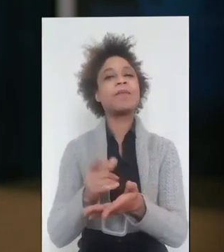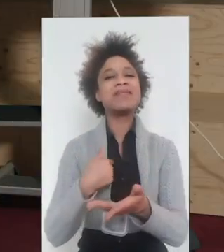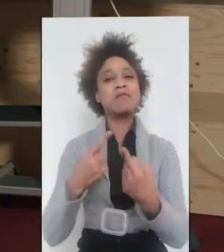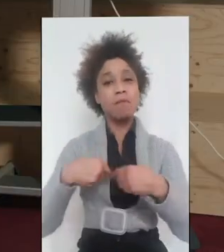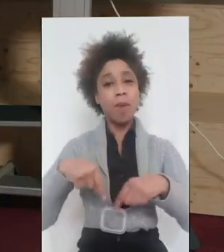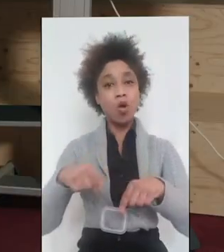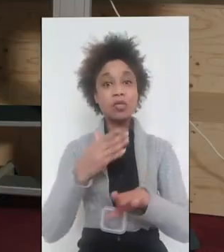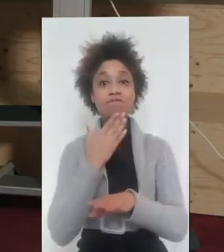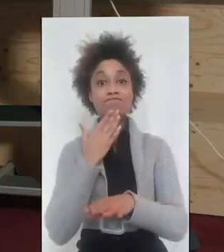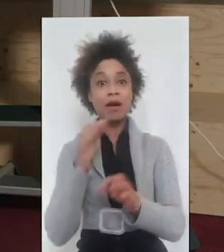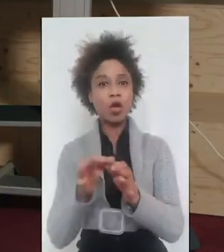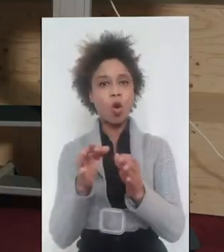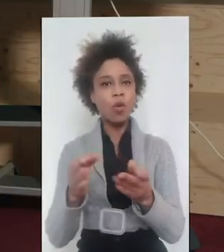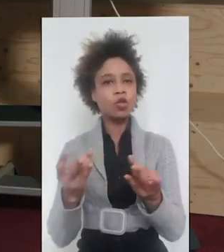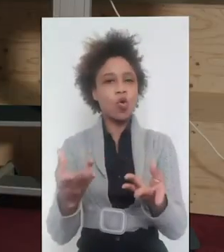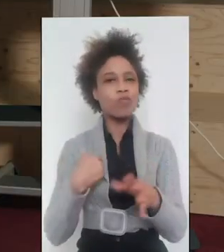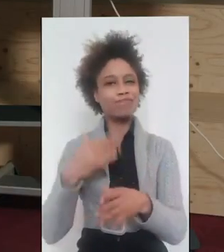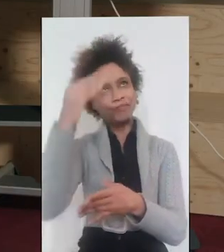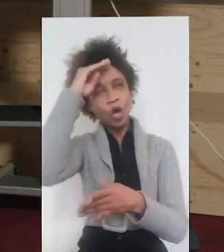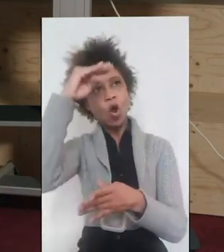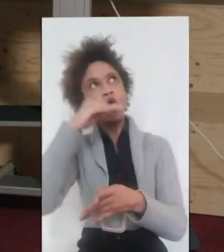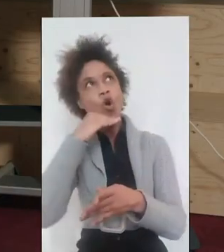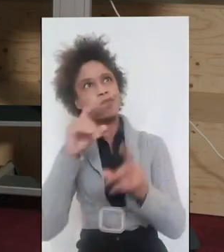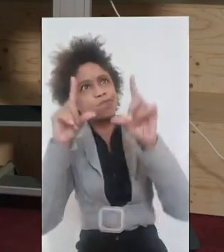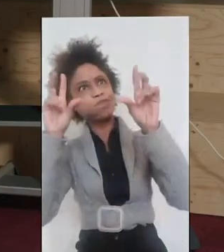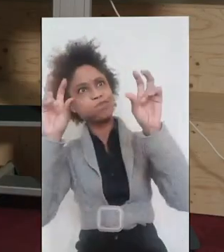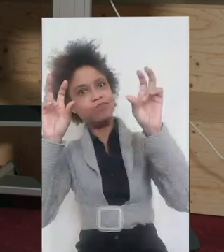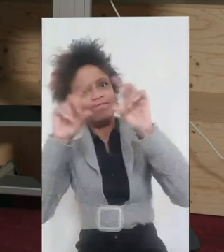Katelijne, wil jij vertellen wat jullie op die P van personeel doen?